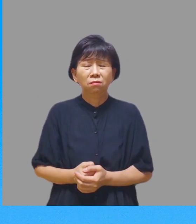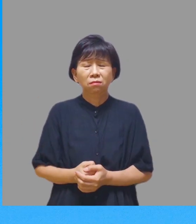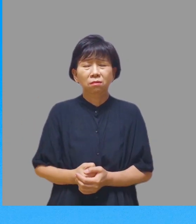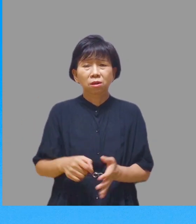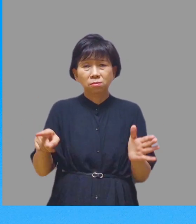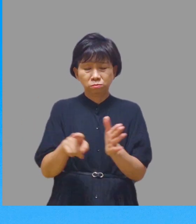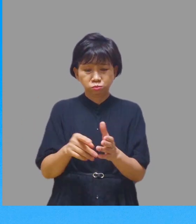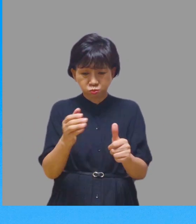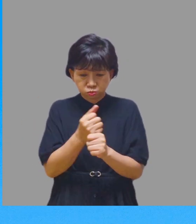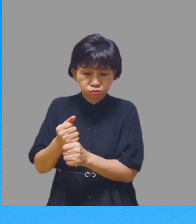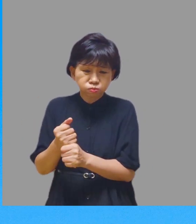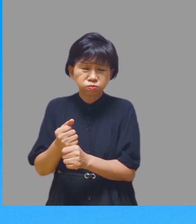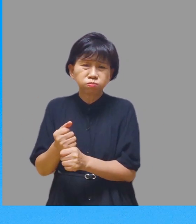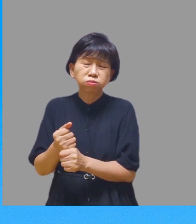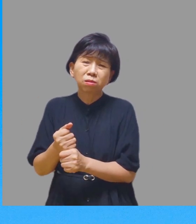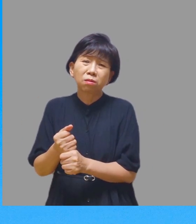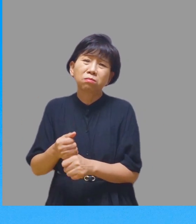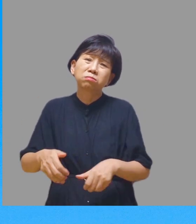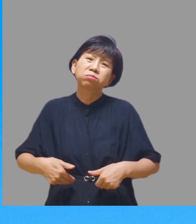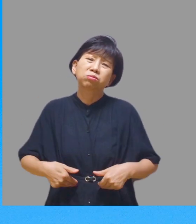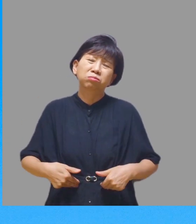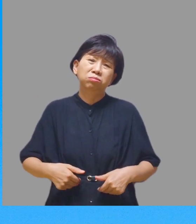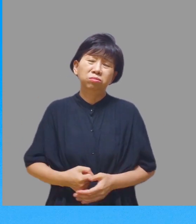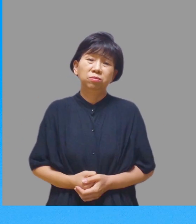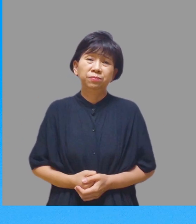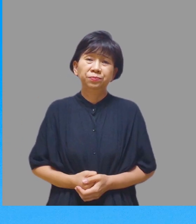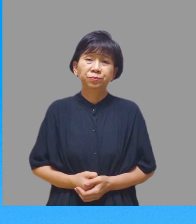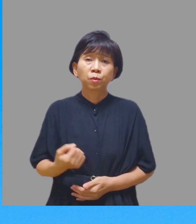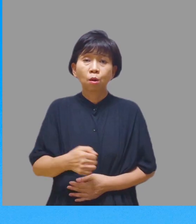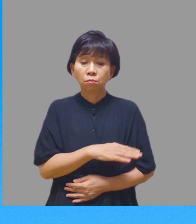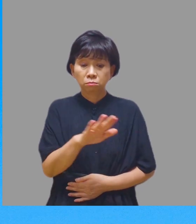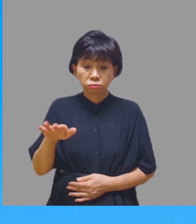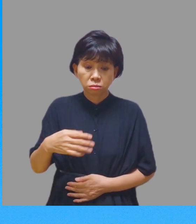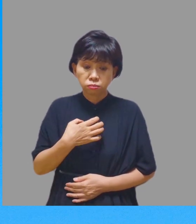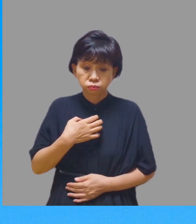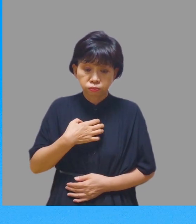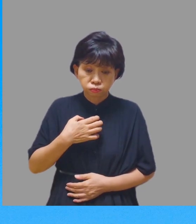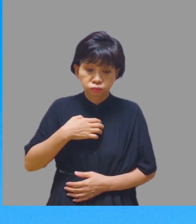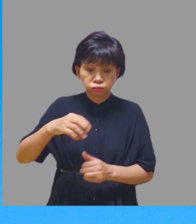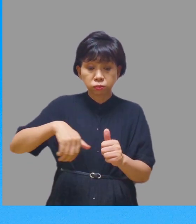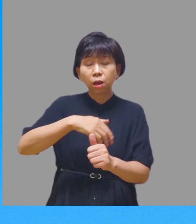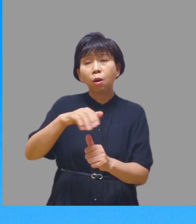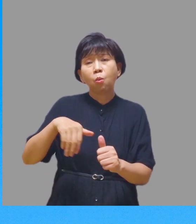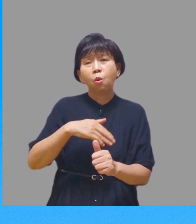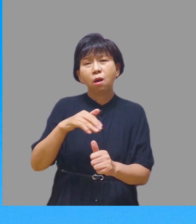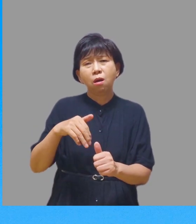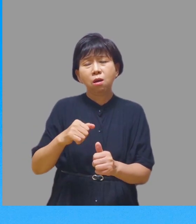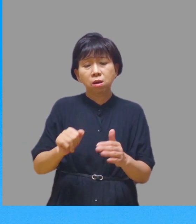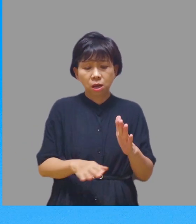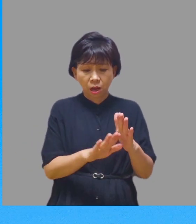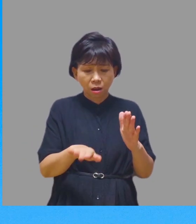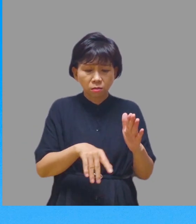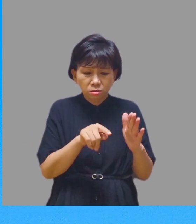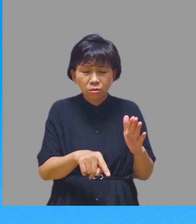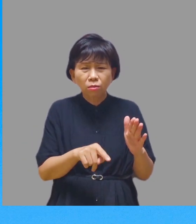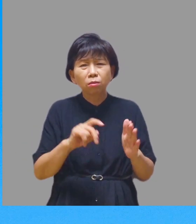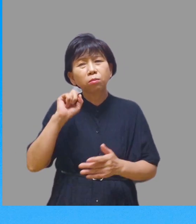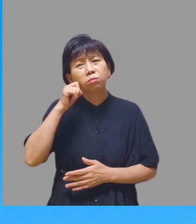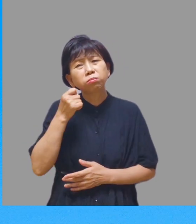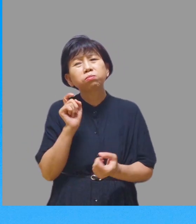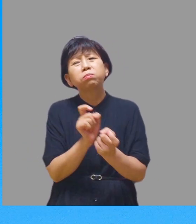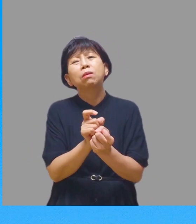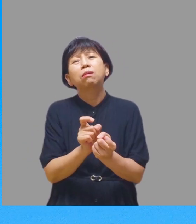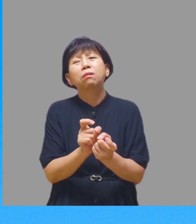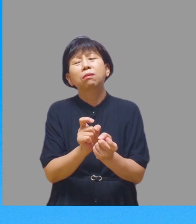하는 이유가 되겠습니다. 또한 우리는 여러 위기 속에서 살아가는데요. 가정이 어려워지고 있어요.